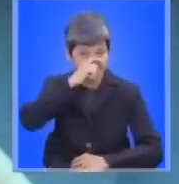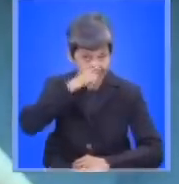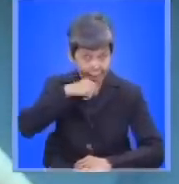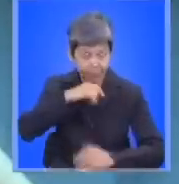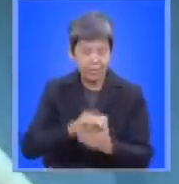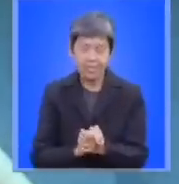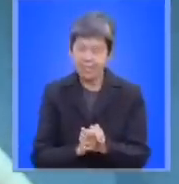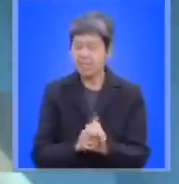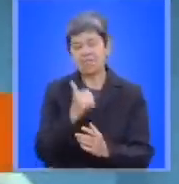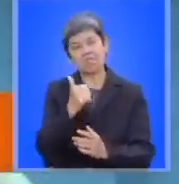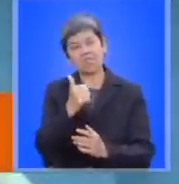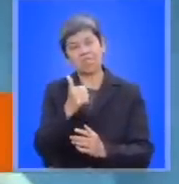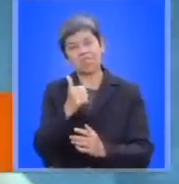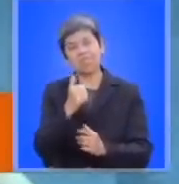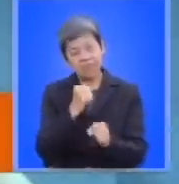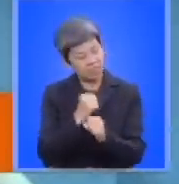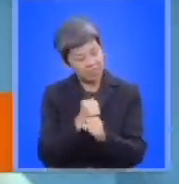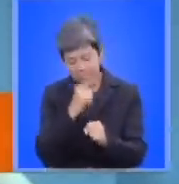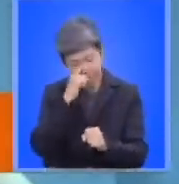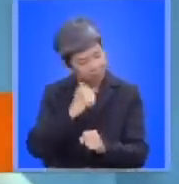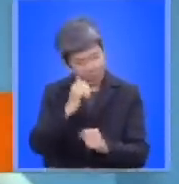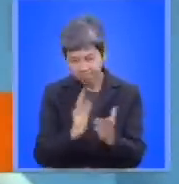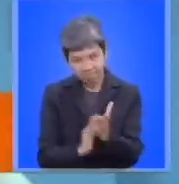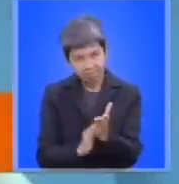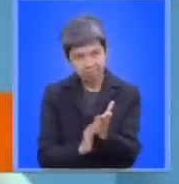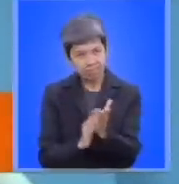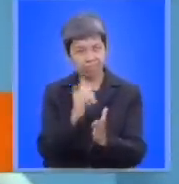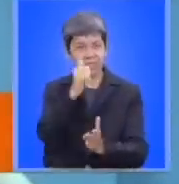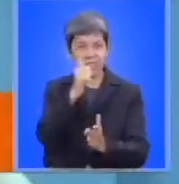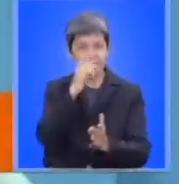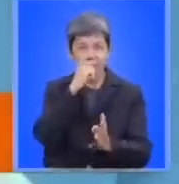ก็น่าจะเป็นที่น่าชื่นชมและเป็นที่น่